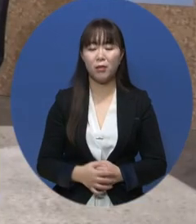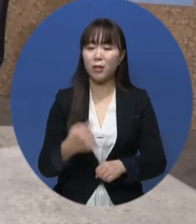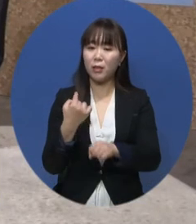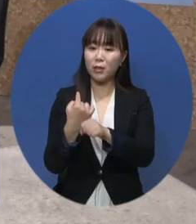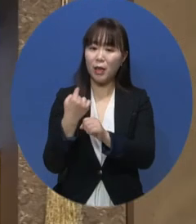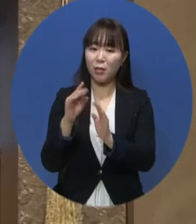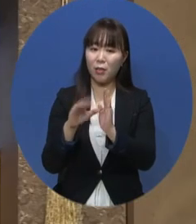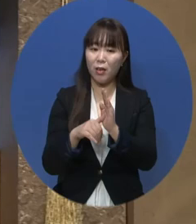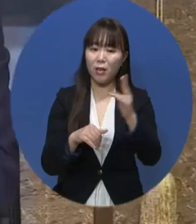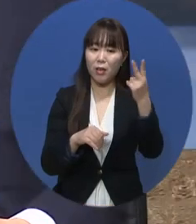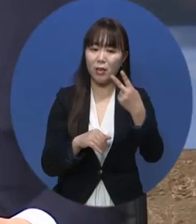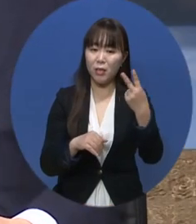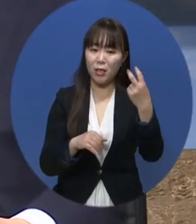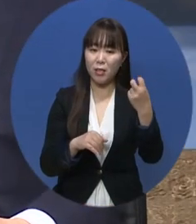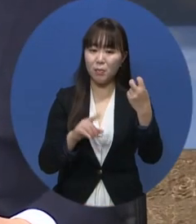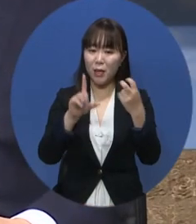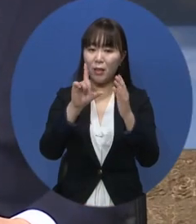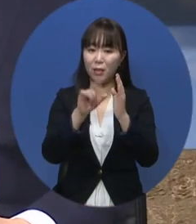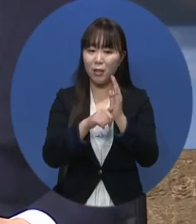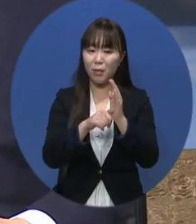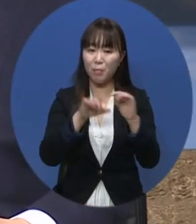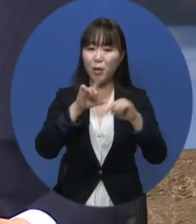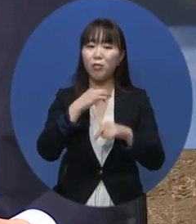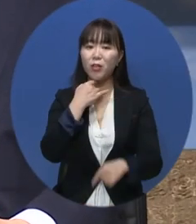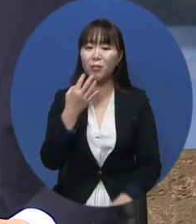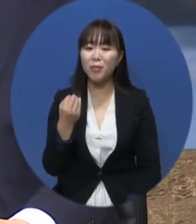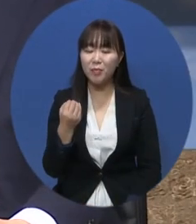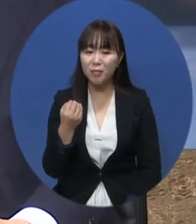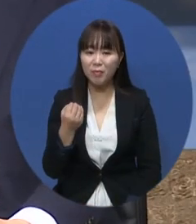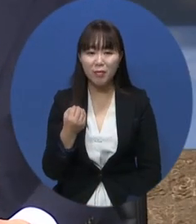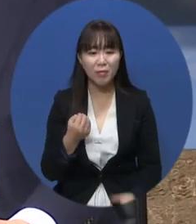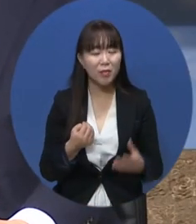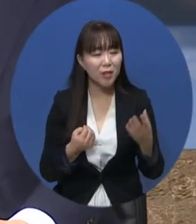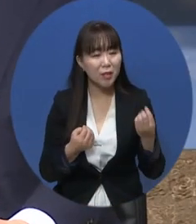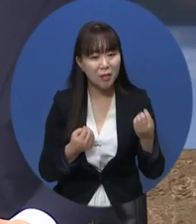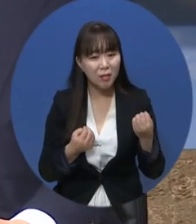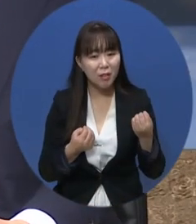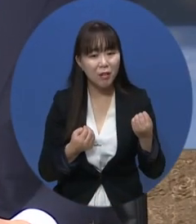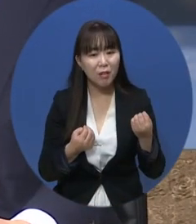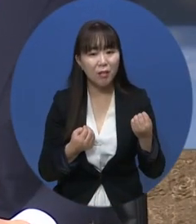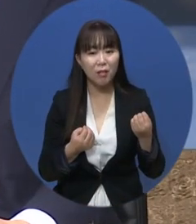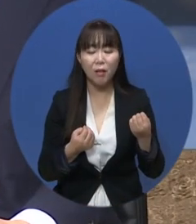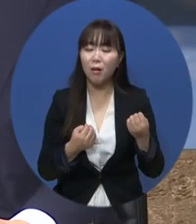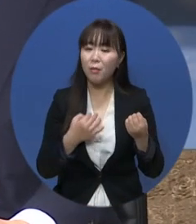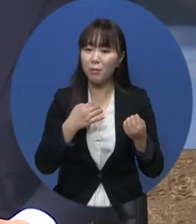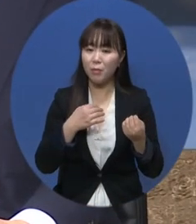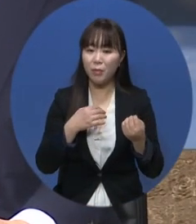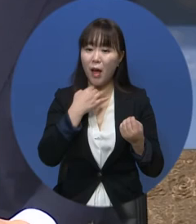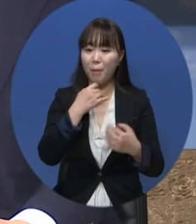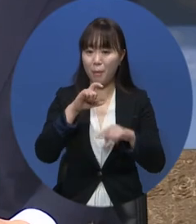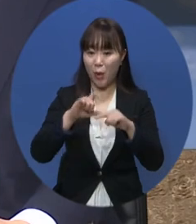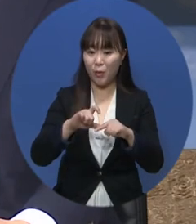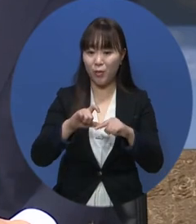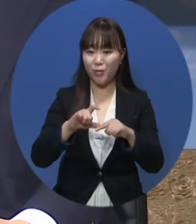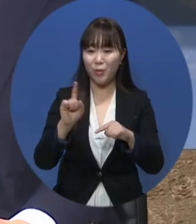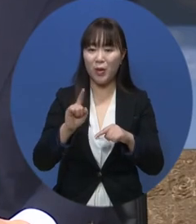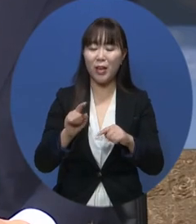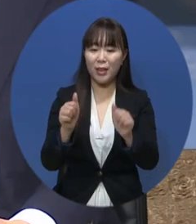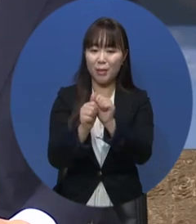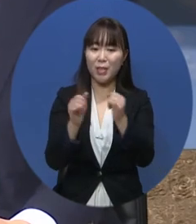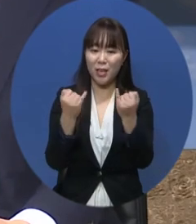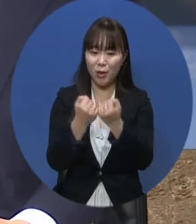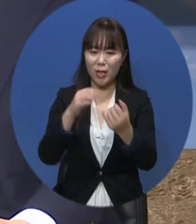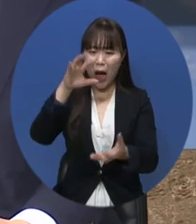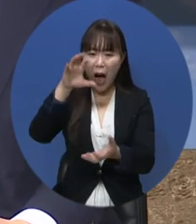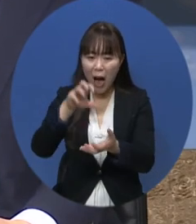작년도죠. 2020년도의 평균 수명이 얼마인지 아십니까? 얼마 정도인가요? 평균 수명이라는 것은 남자,